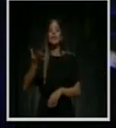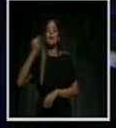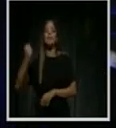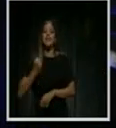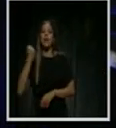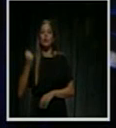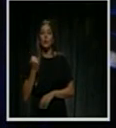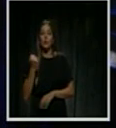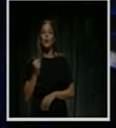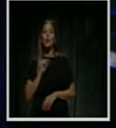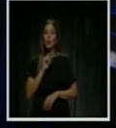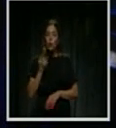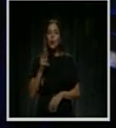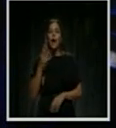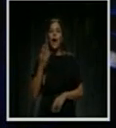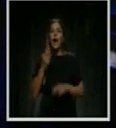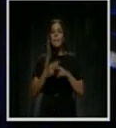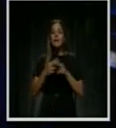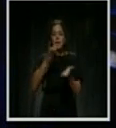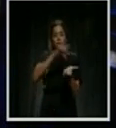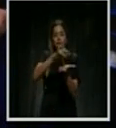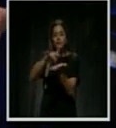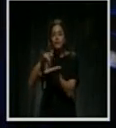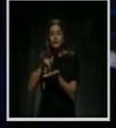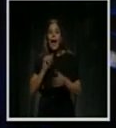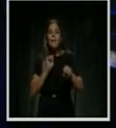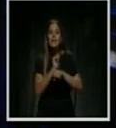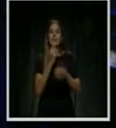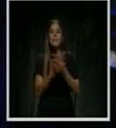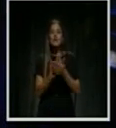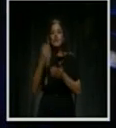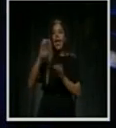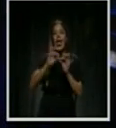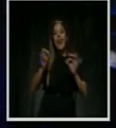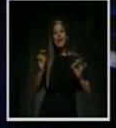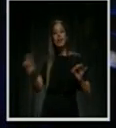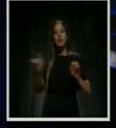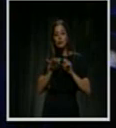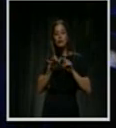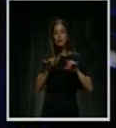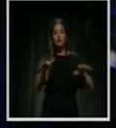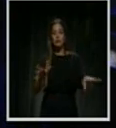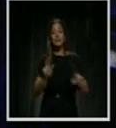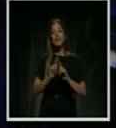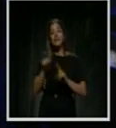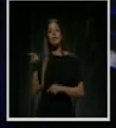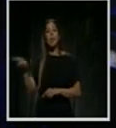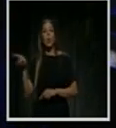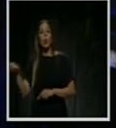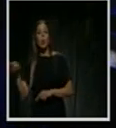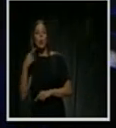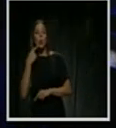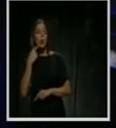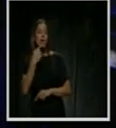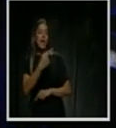ta' ċentri oħra ta' distribuzzjoni tal-elettriku, mbagħad jipprova ibeżza għaliex jgħid illi għamilna